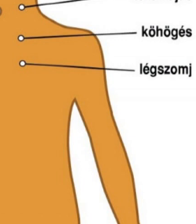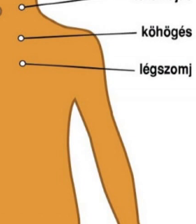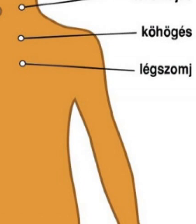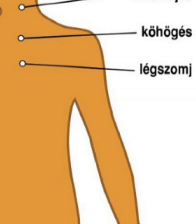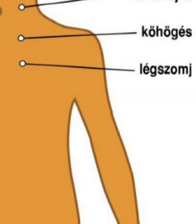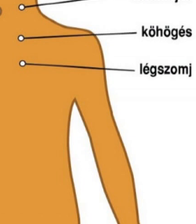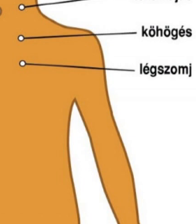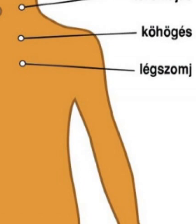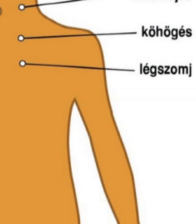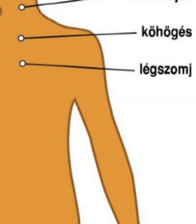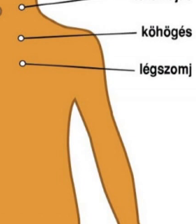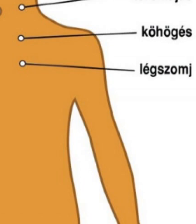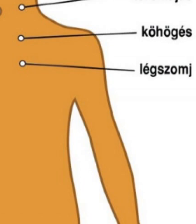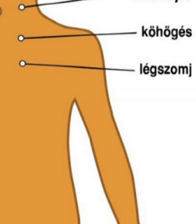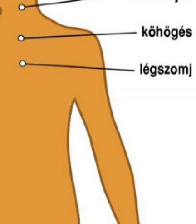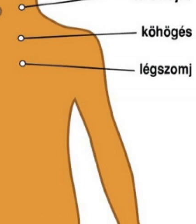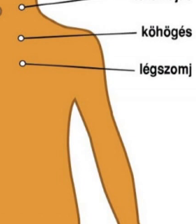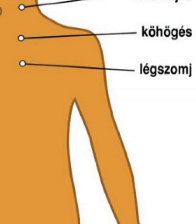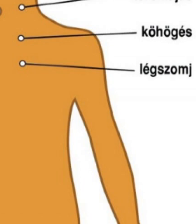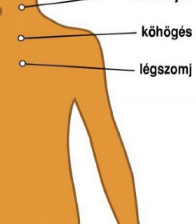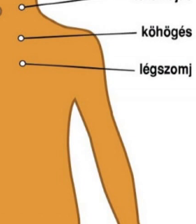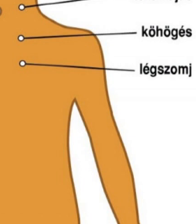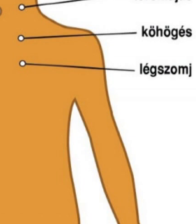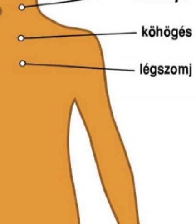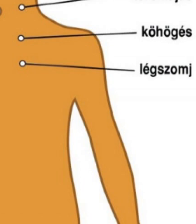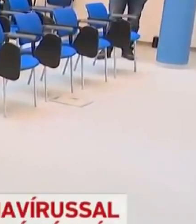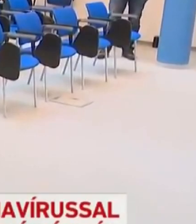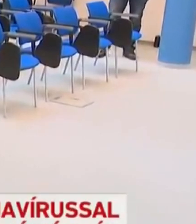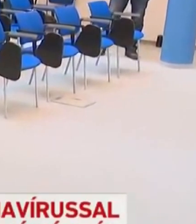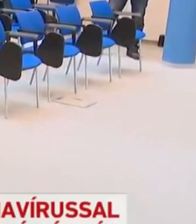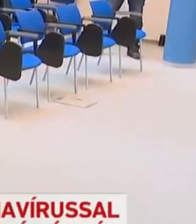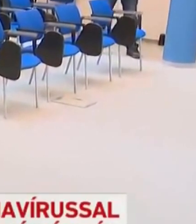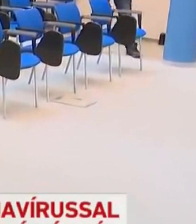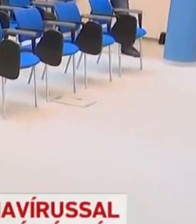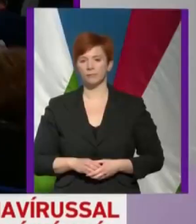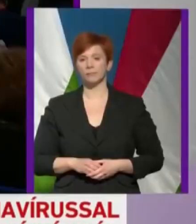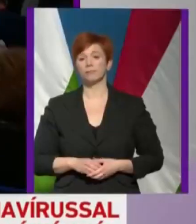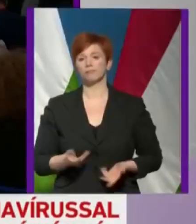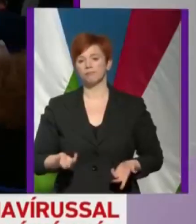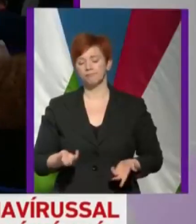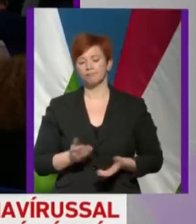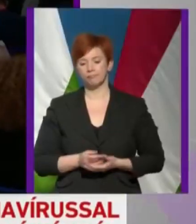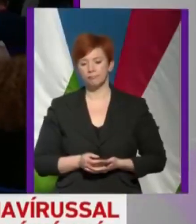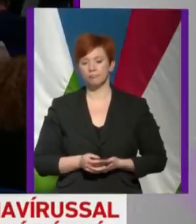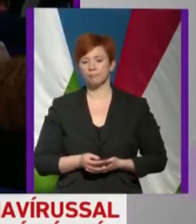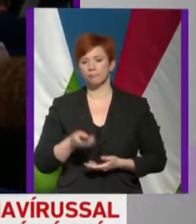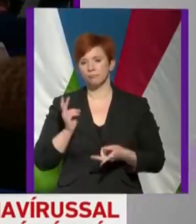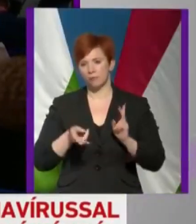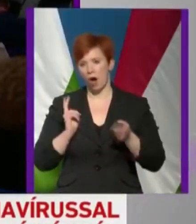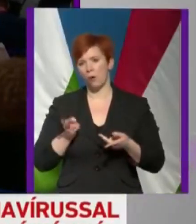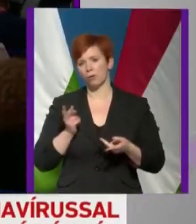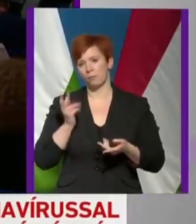hozzátartozók mától egyszerűen kiválthatják a hozzátartozójuk gyógyszerét. A héten jelentették be, hogy a koronavírus elterjedésének